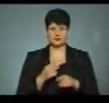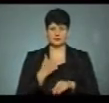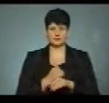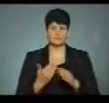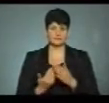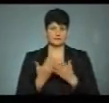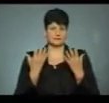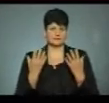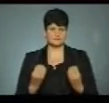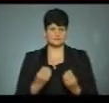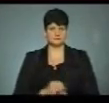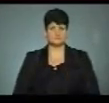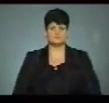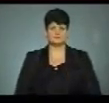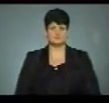дня.